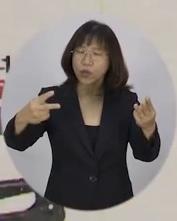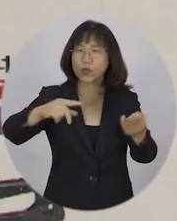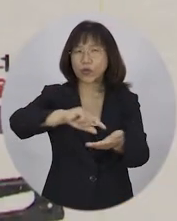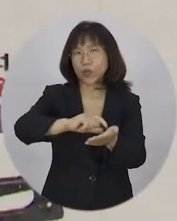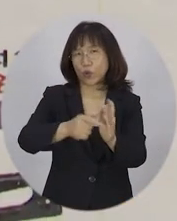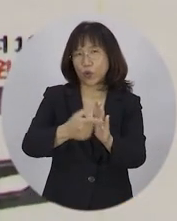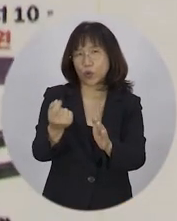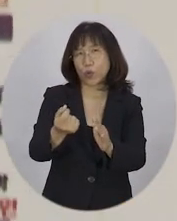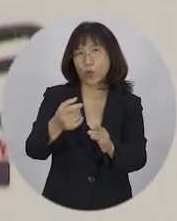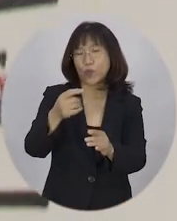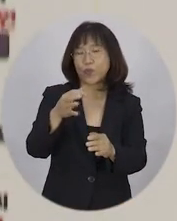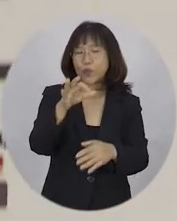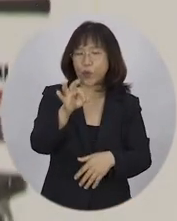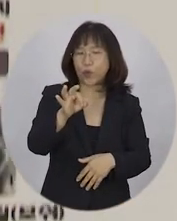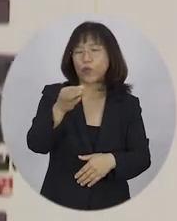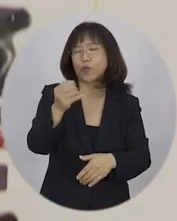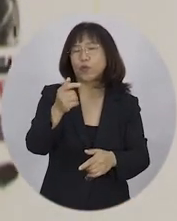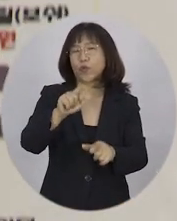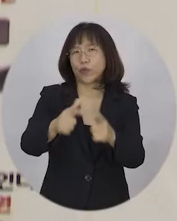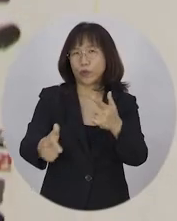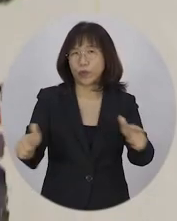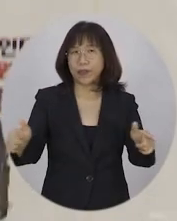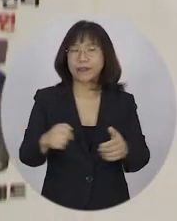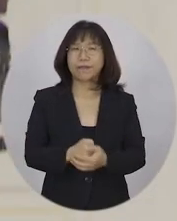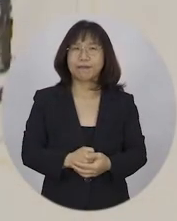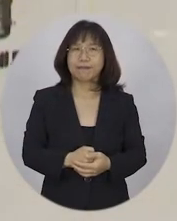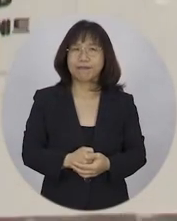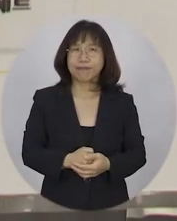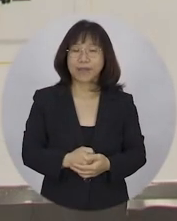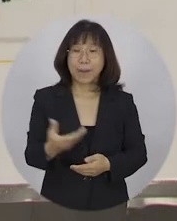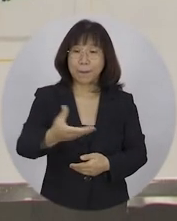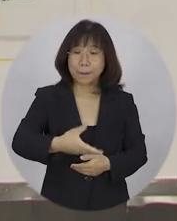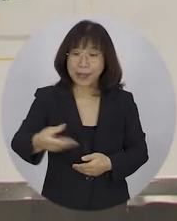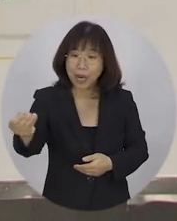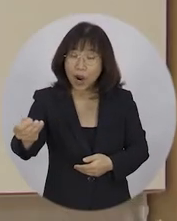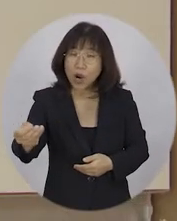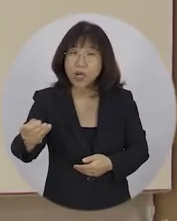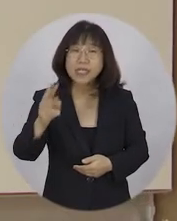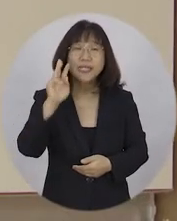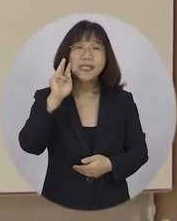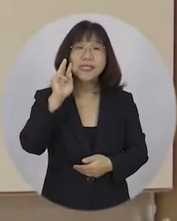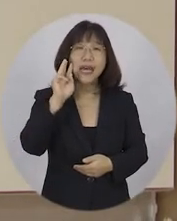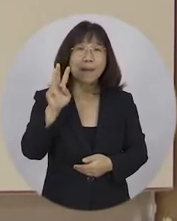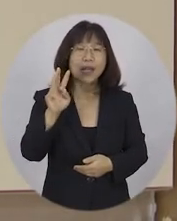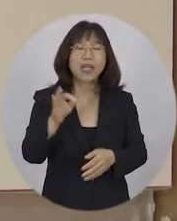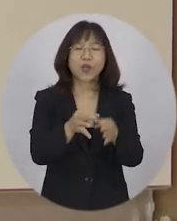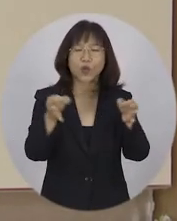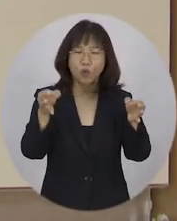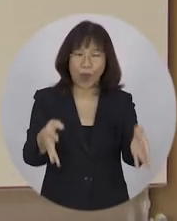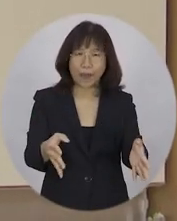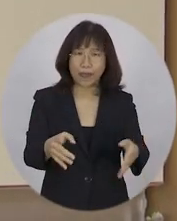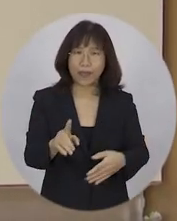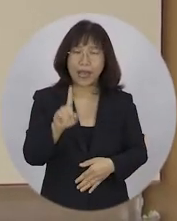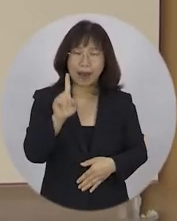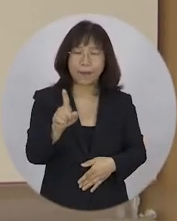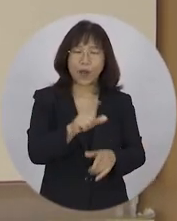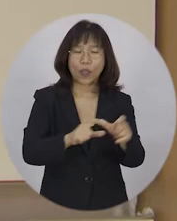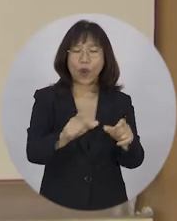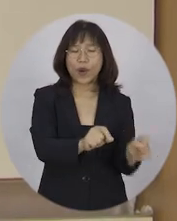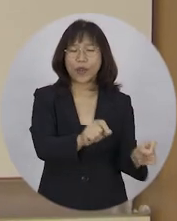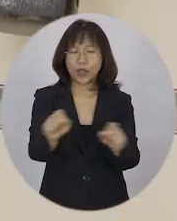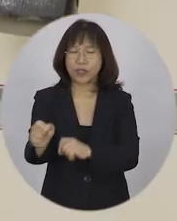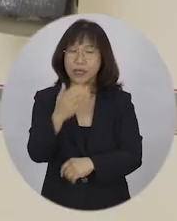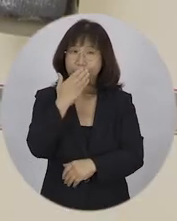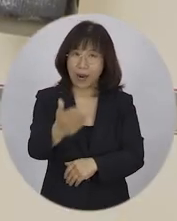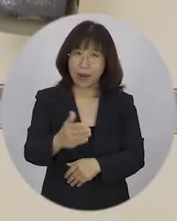공구마다 가격이 다릅니다. 대여는 대부분 3일 이내로 1회에 한해 연장이 가능합니다. 기타